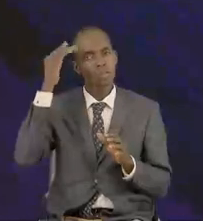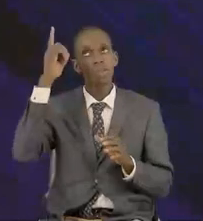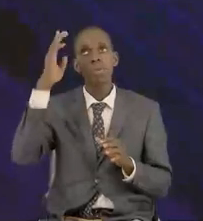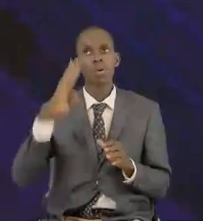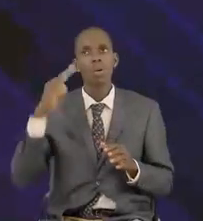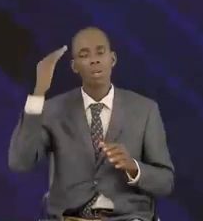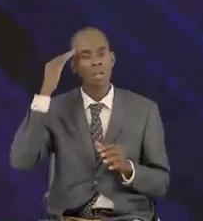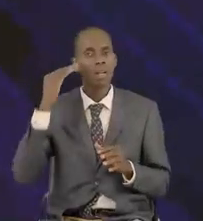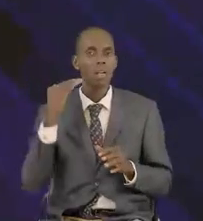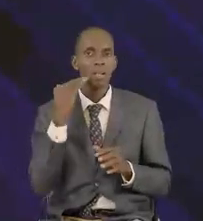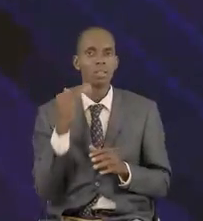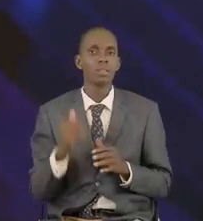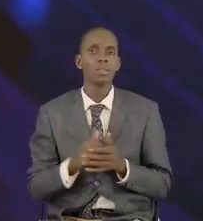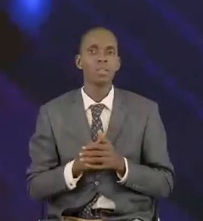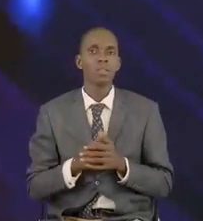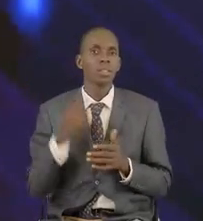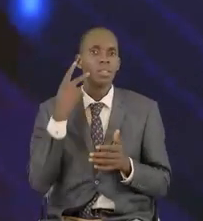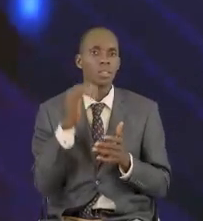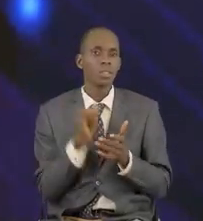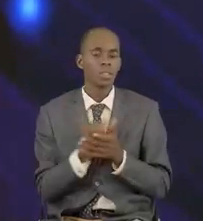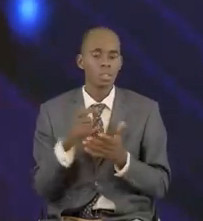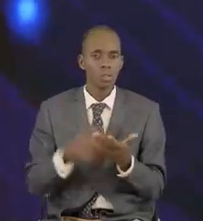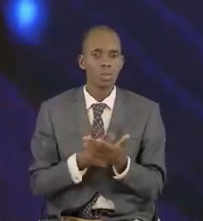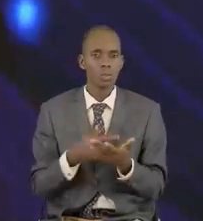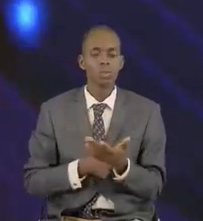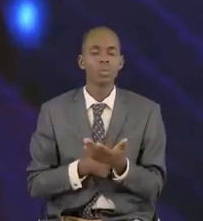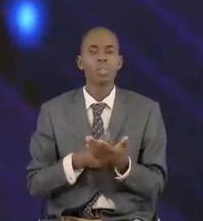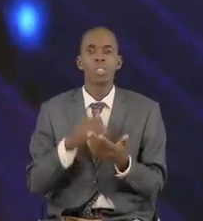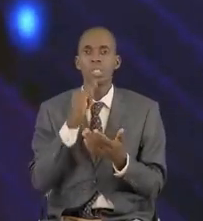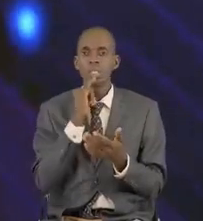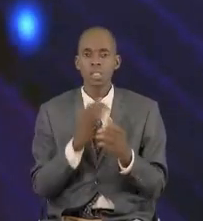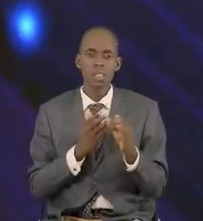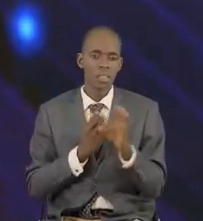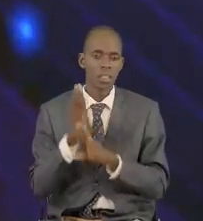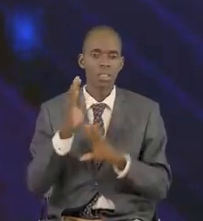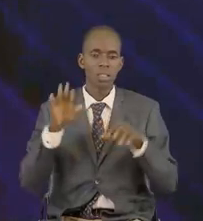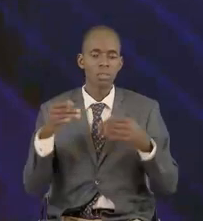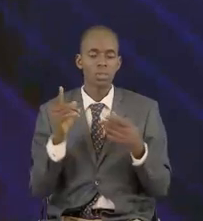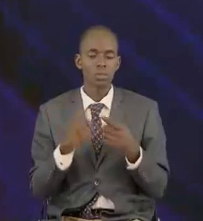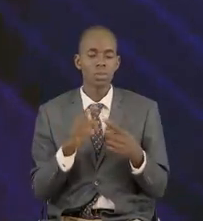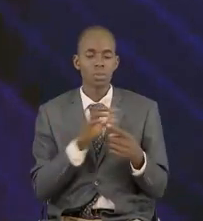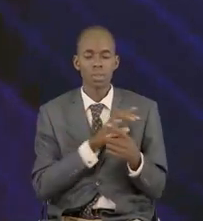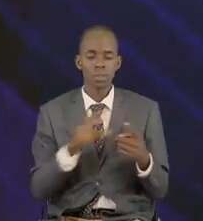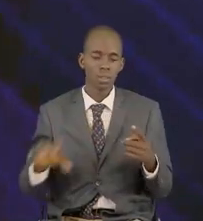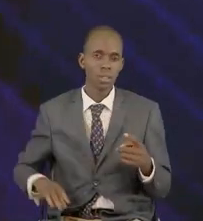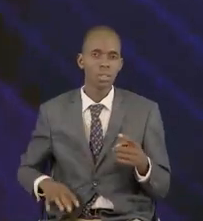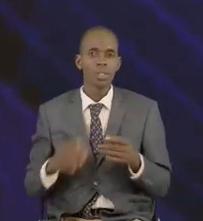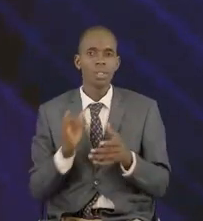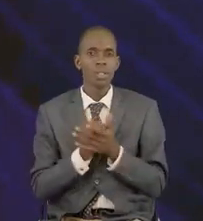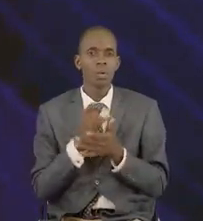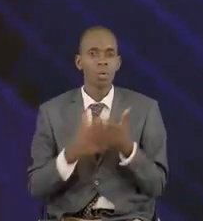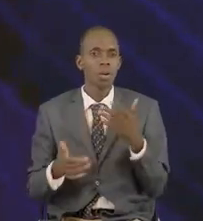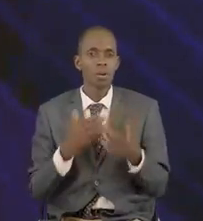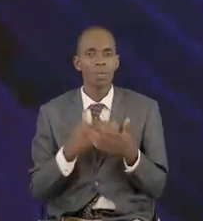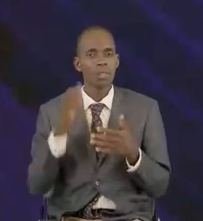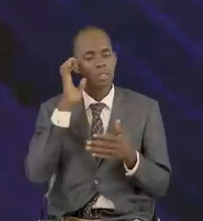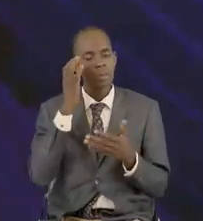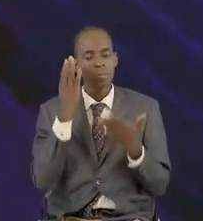car en lui corporellement 9 4 en lui habite pas pour corporellement toute la plénitude de la